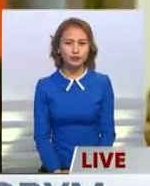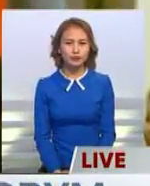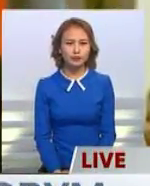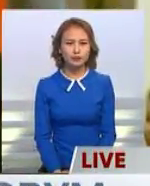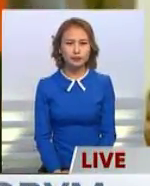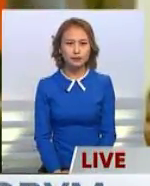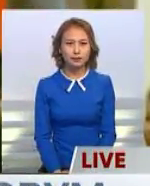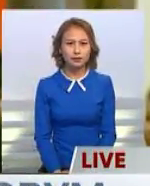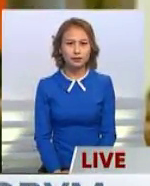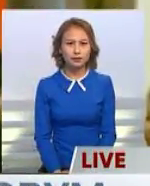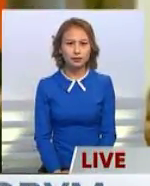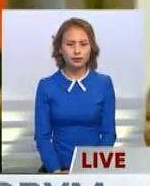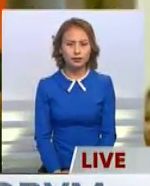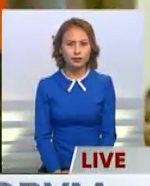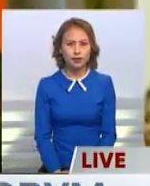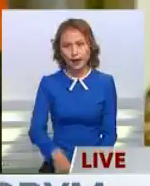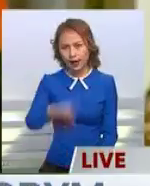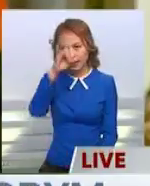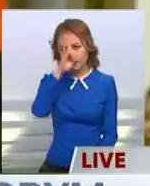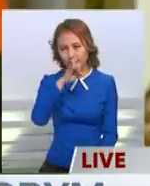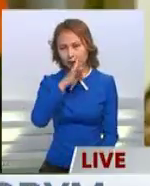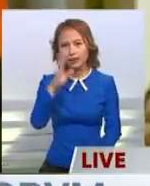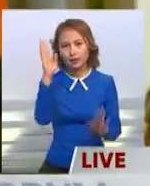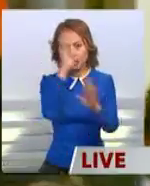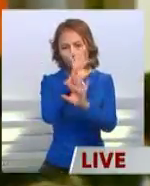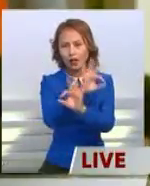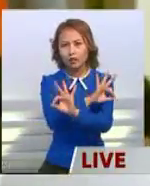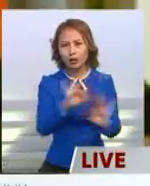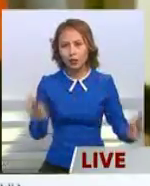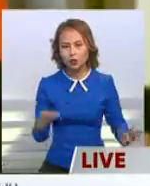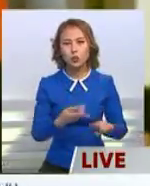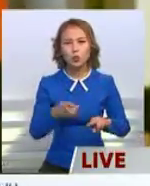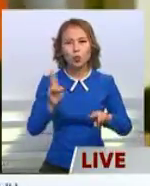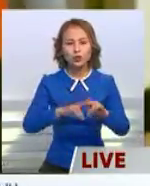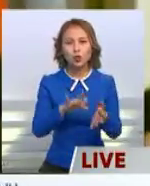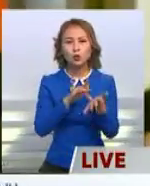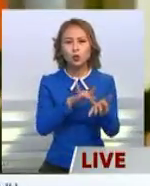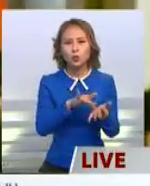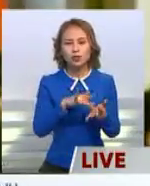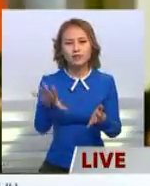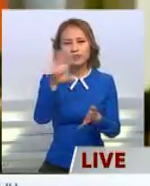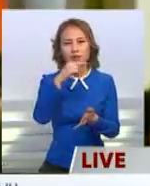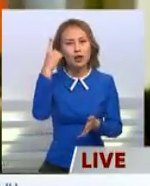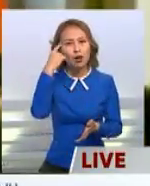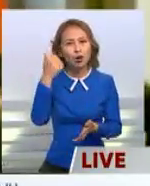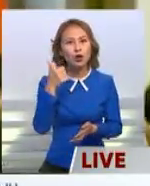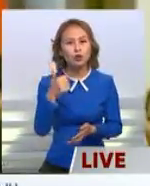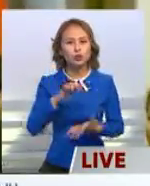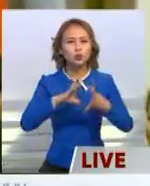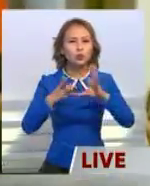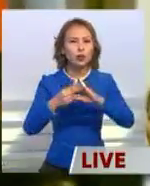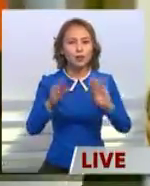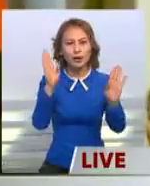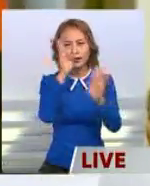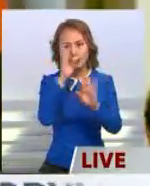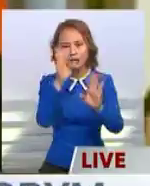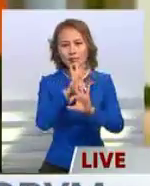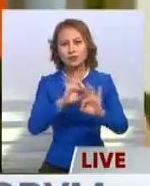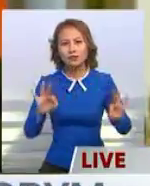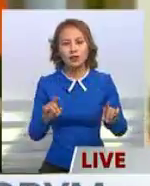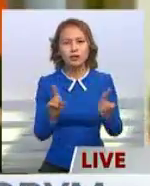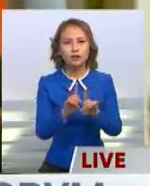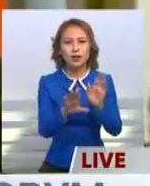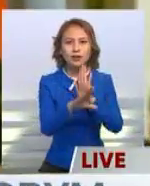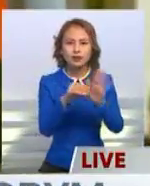Петроглифах, каньонах вчера слышали. Қазақстанның табиғаты тамаша, сондықтан экотуризм сіздерді жақсы дамиды деп санаймын. Табиғи қорықтар, көлдер